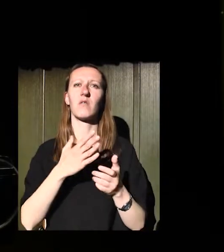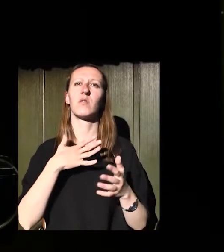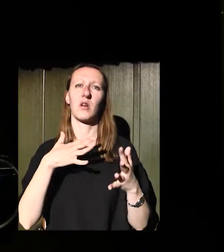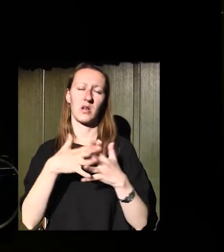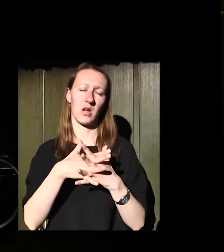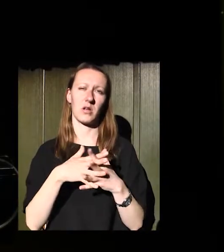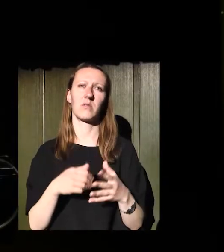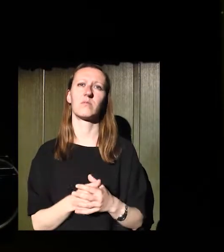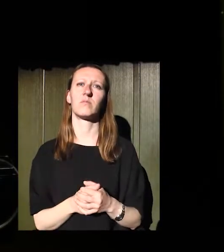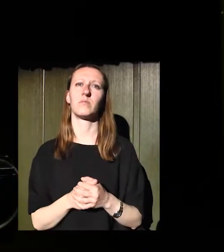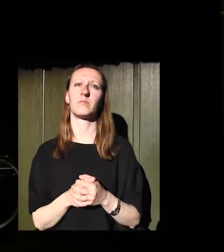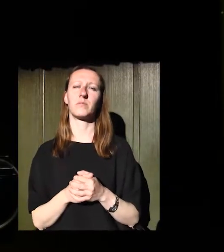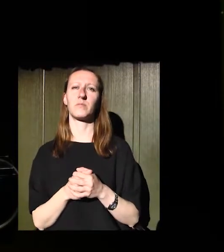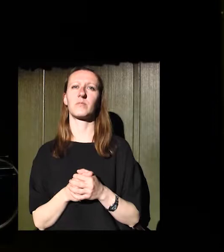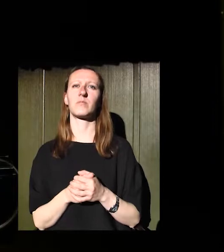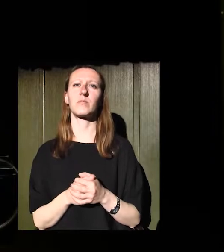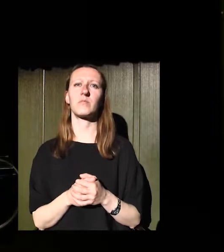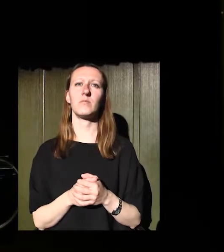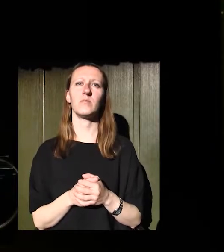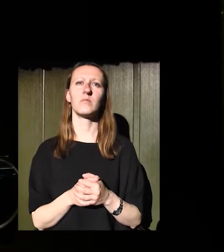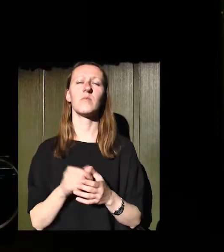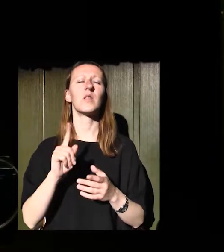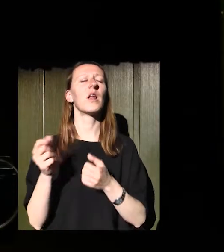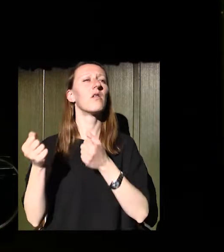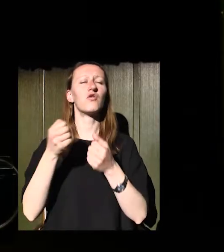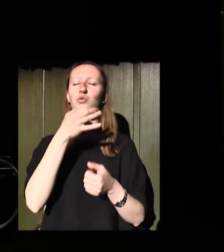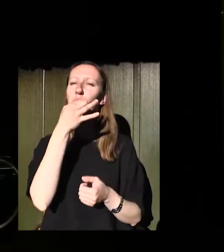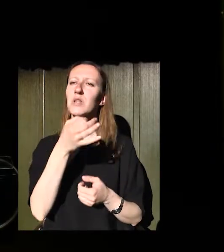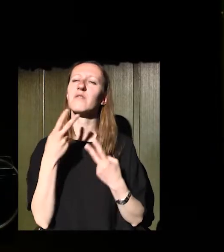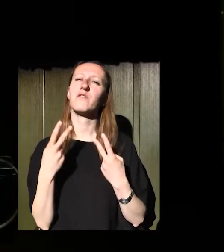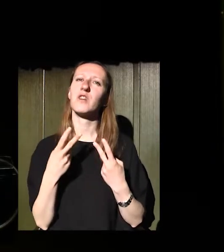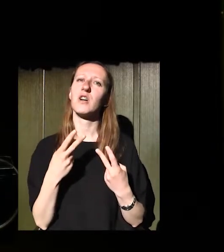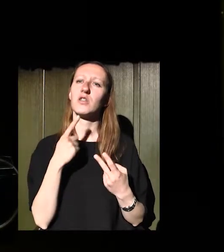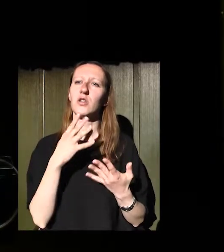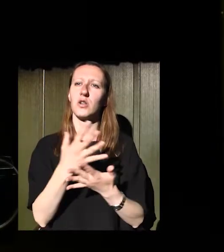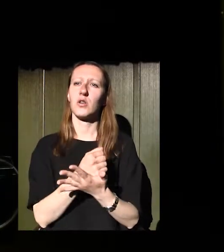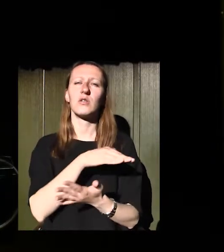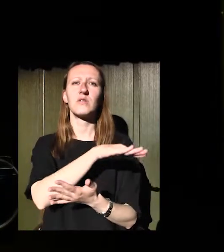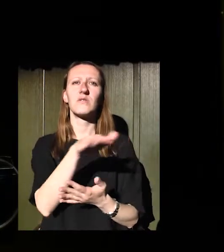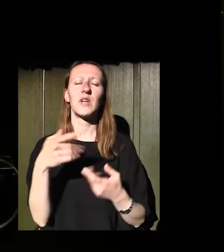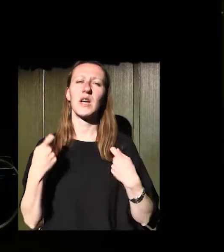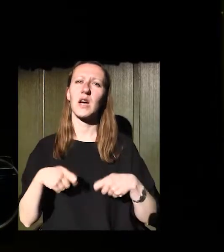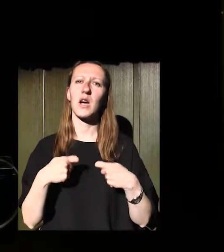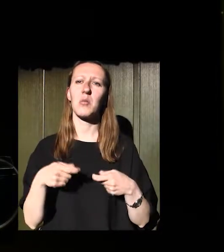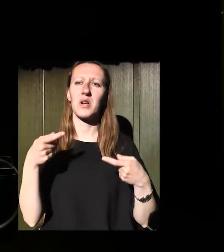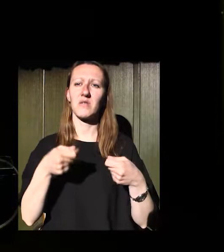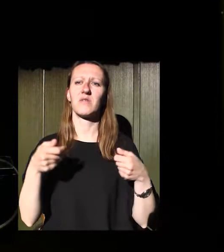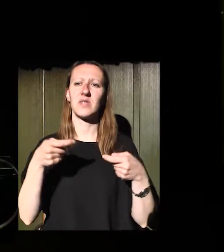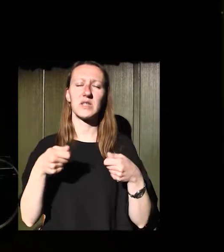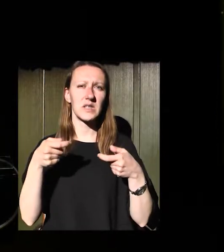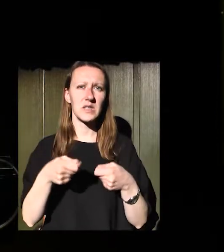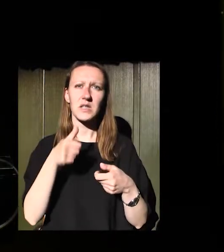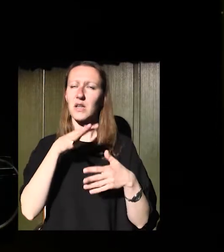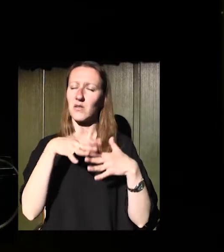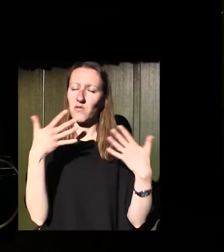sviluppo della città di Pola. Ne dovodeći u pitanje značaj i koris svih kapitalnih